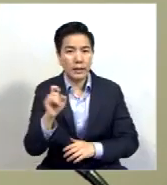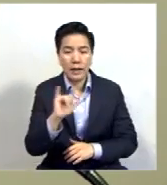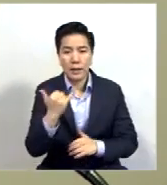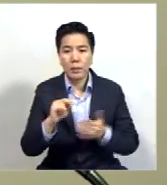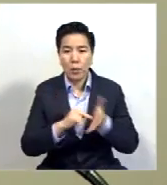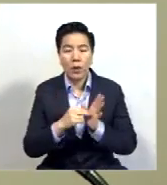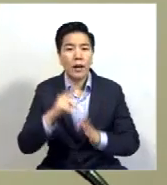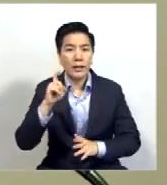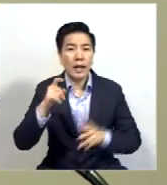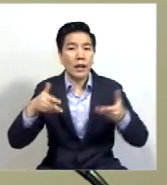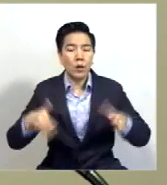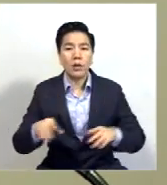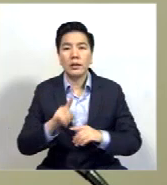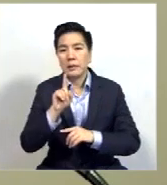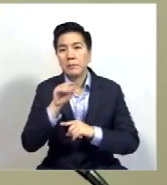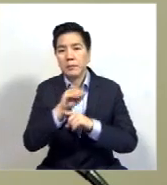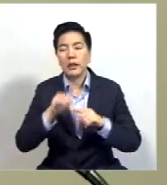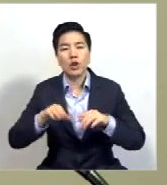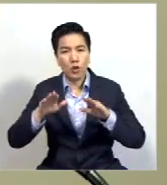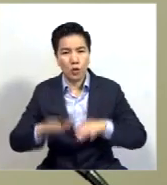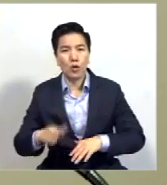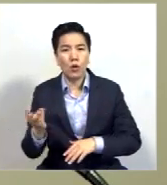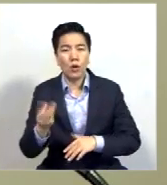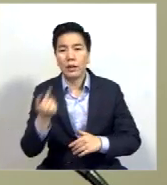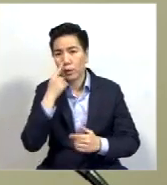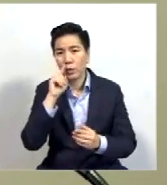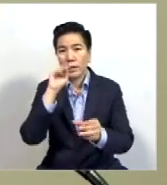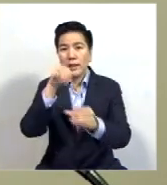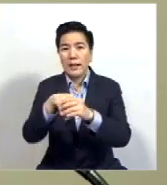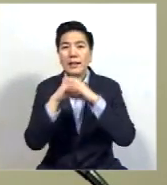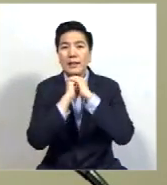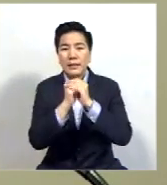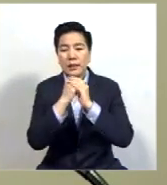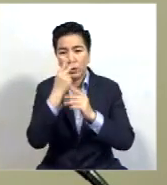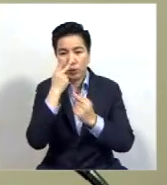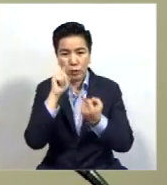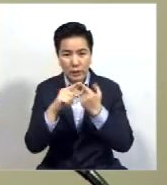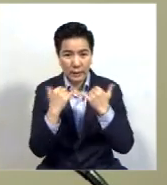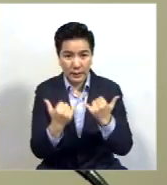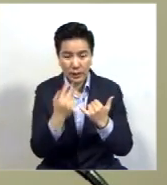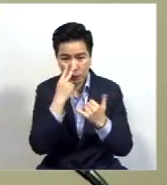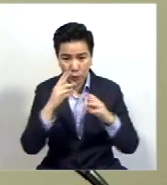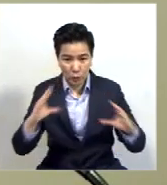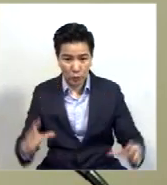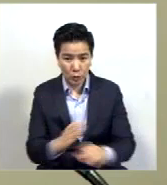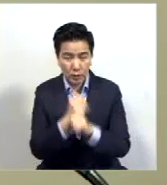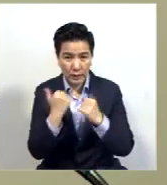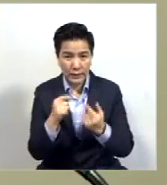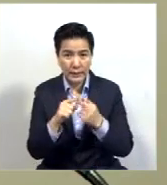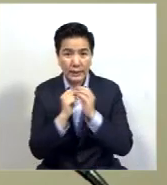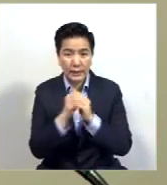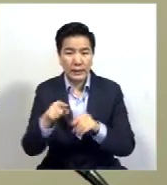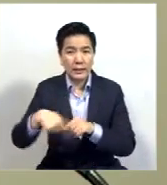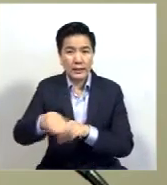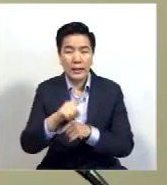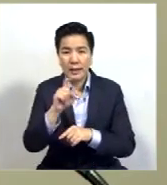ตราการเสียชีวิตเนี่ยน้อยกว่า 1% แน่ๆแต่เนื่องจากในจีนเนี่ยเมื่อดูถึงตอนนี้เนี่ยเอามารวมทั้งหมดเนี่ยอัตราการเ